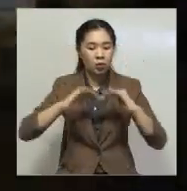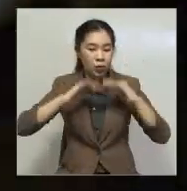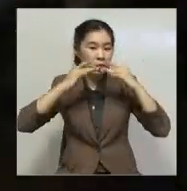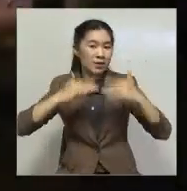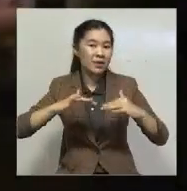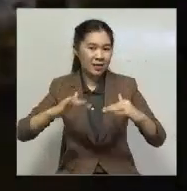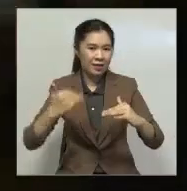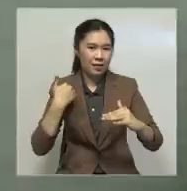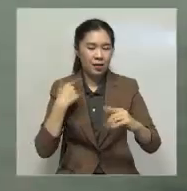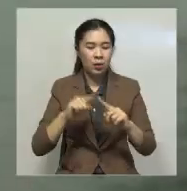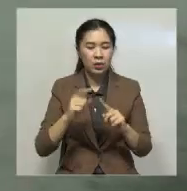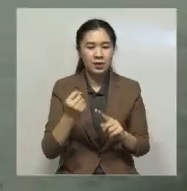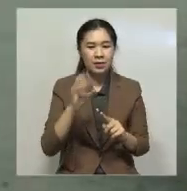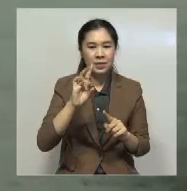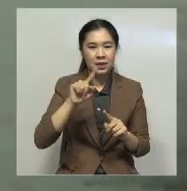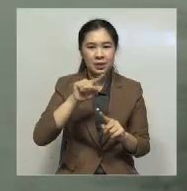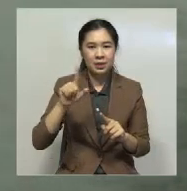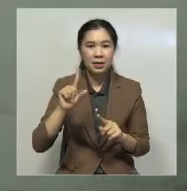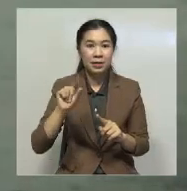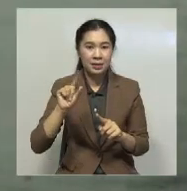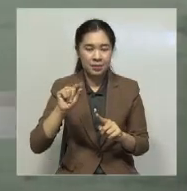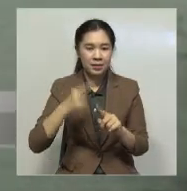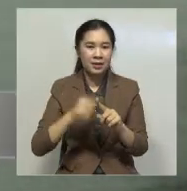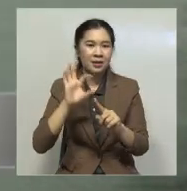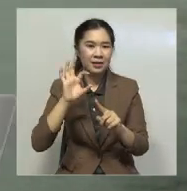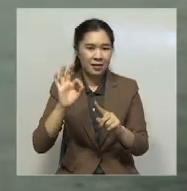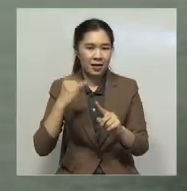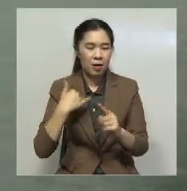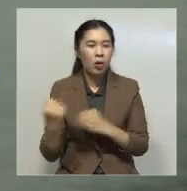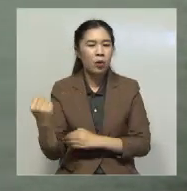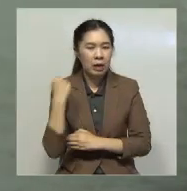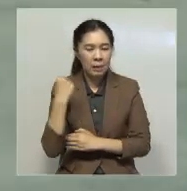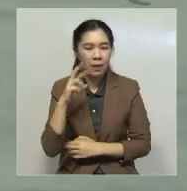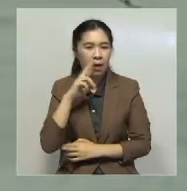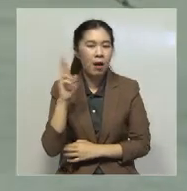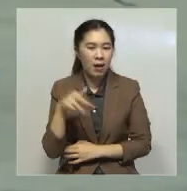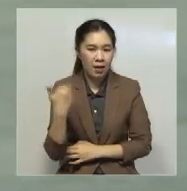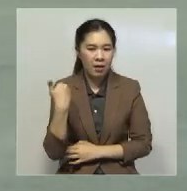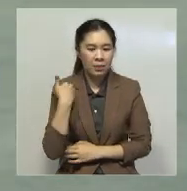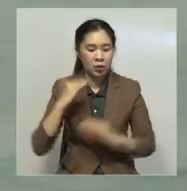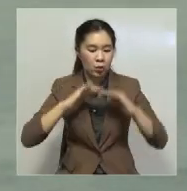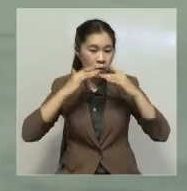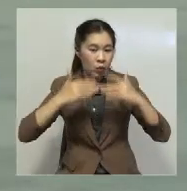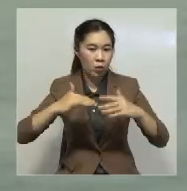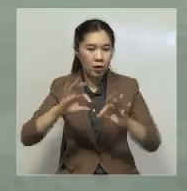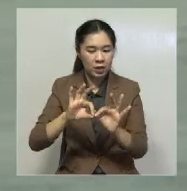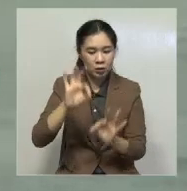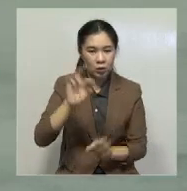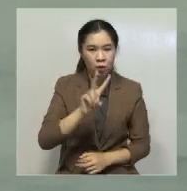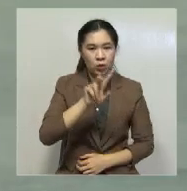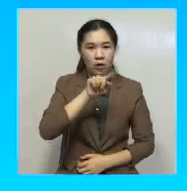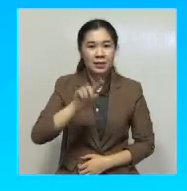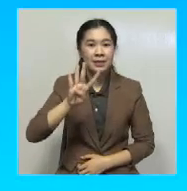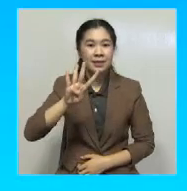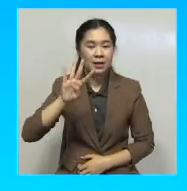และอ่าวไทยตอนบนค่ะในช่วงวันที่17ถึง20กันยายนก็จะมีกำลังแรงขึ้นค่ะโดยบริเวณทะเลอันดามันนั้นมีคลื่นสูง 2-4 เ